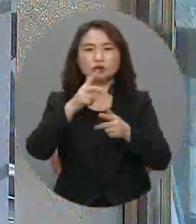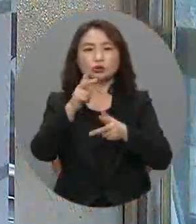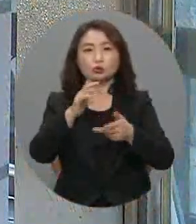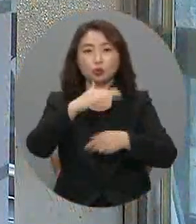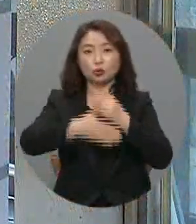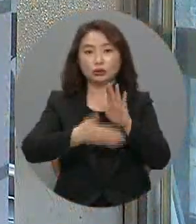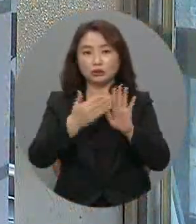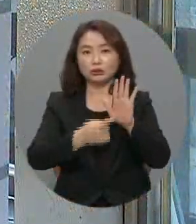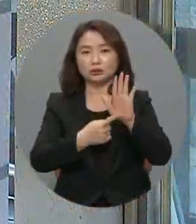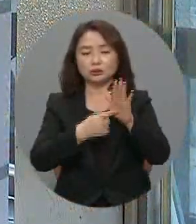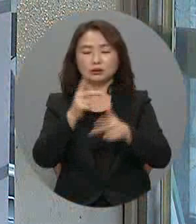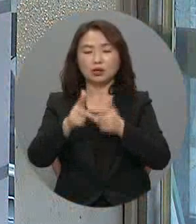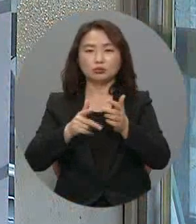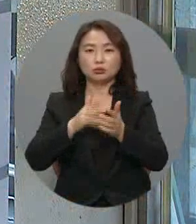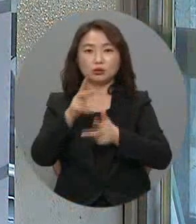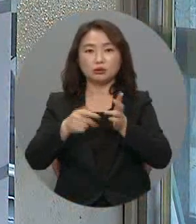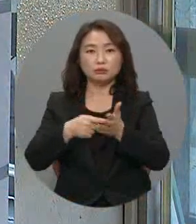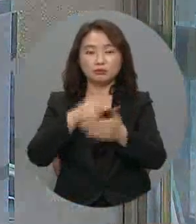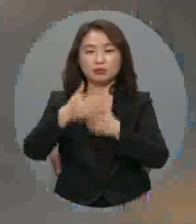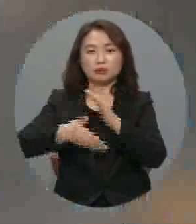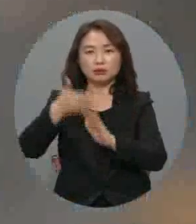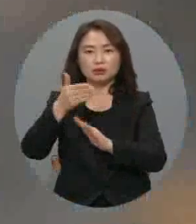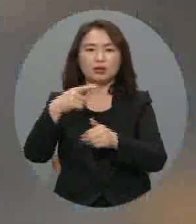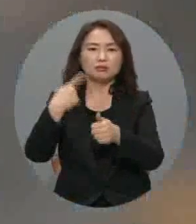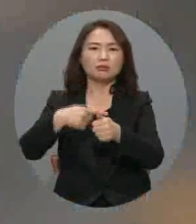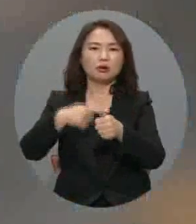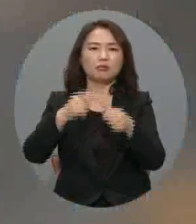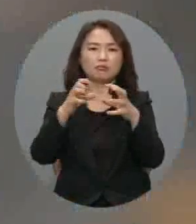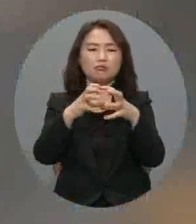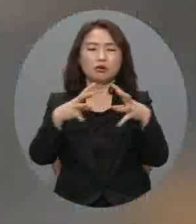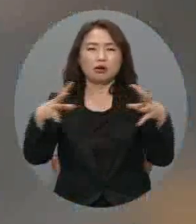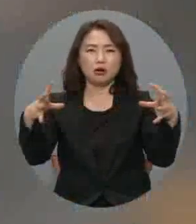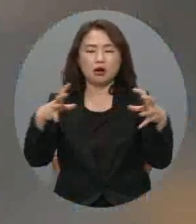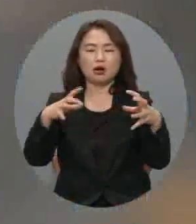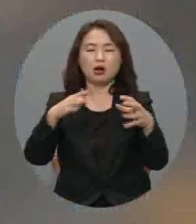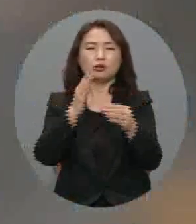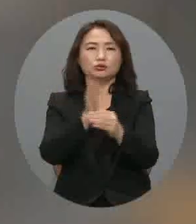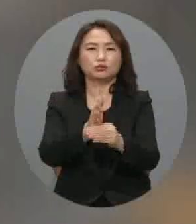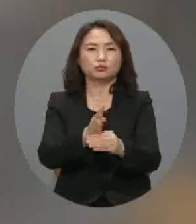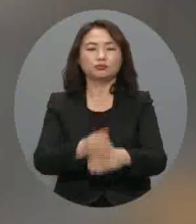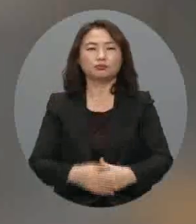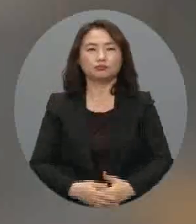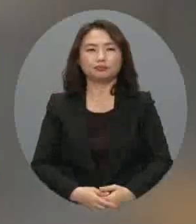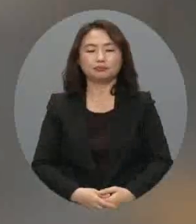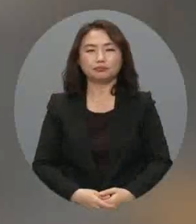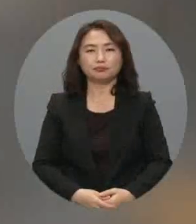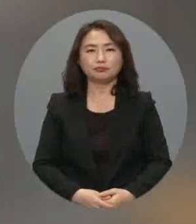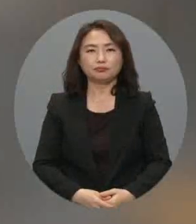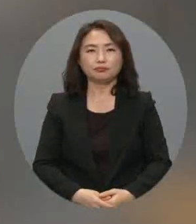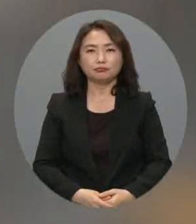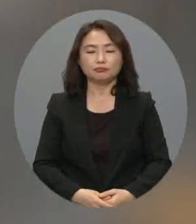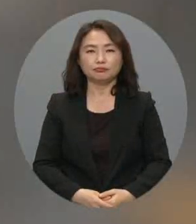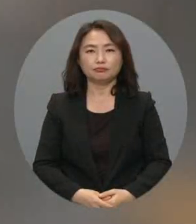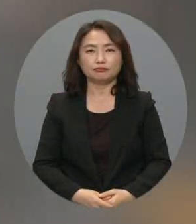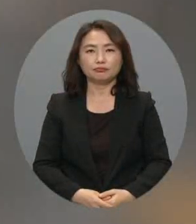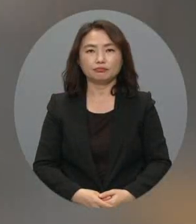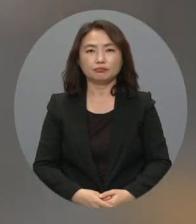표방하며 물산업을 추진 중인 대구시에 대한 비판의 목소리도 내부에서 나오고 있습니다. MBC 뉴스 양관입니다.